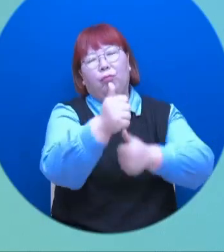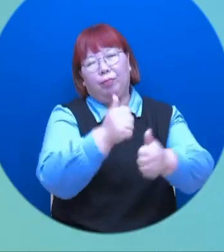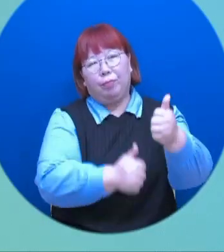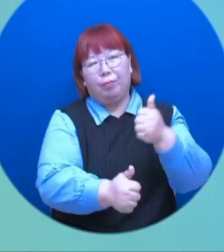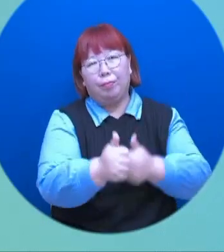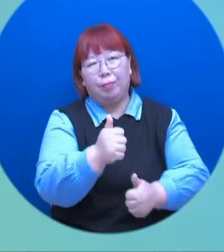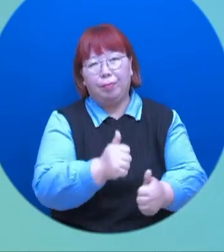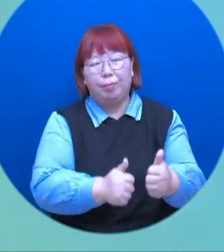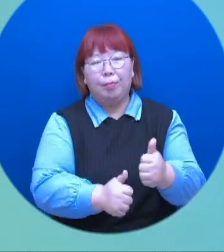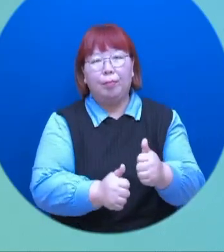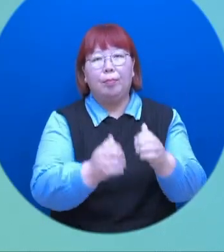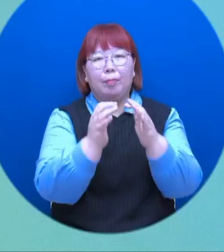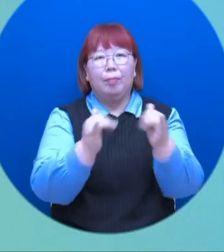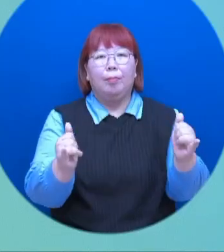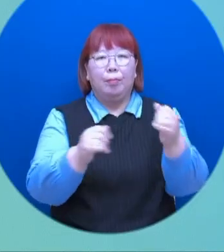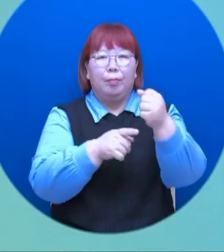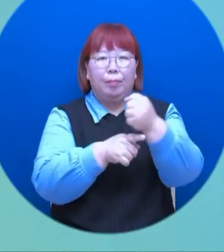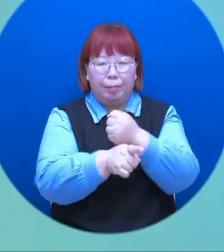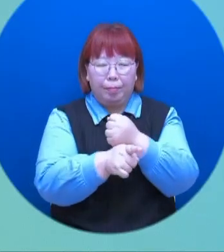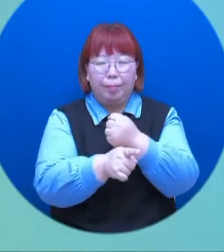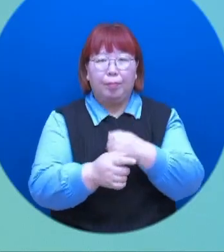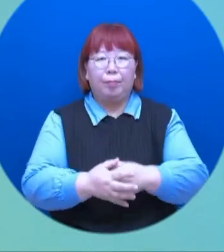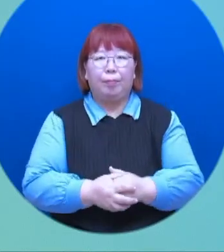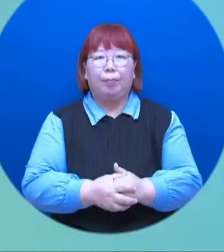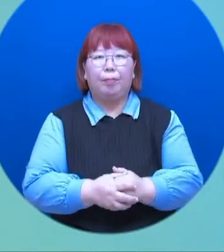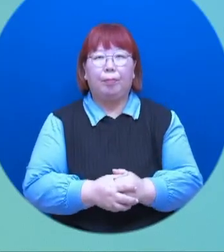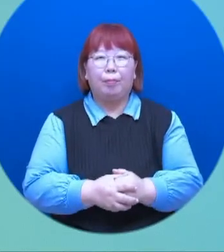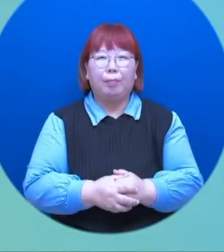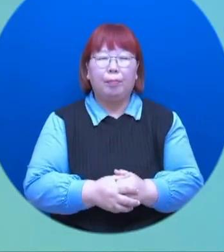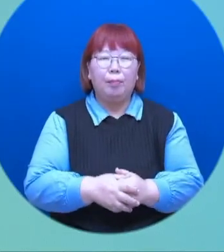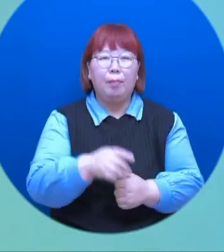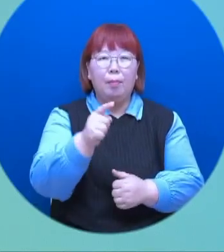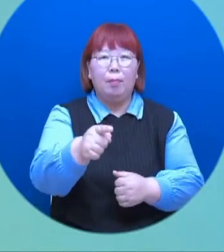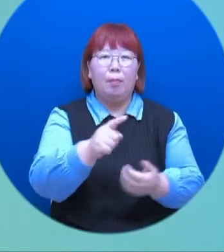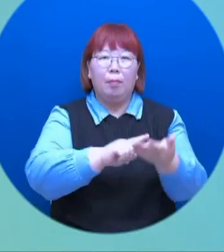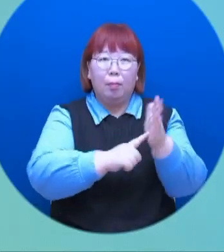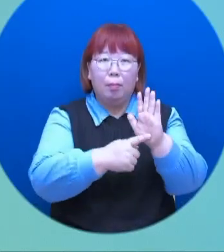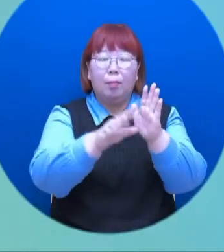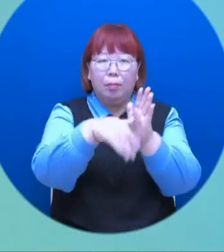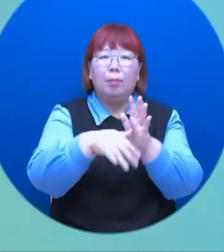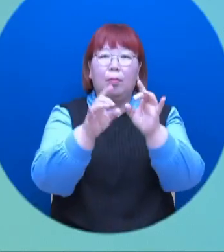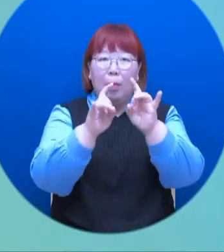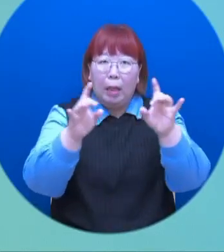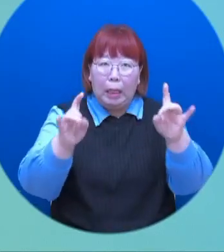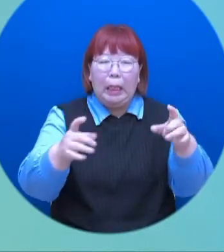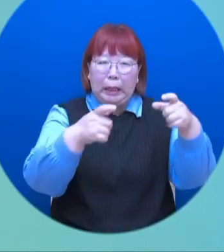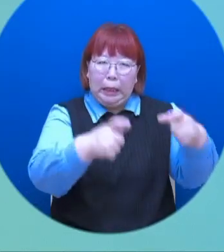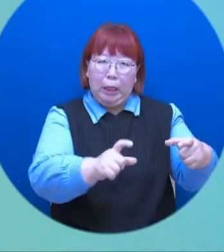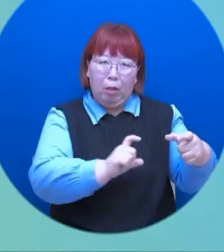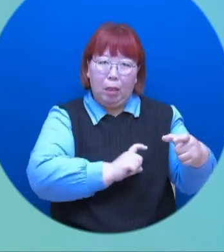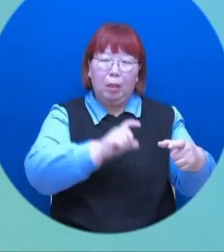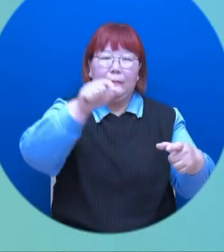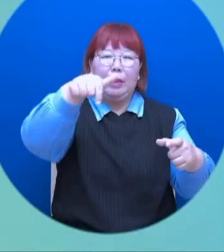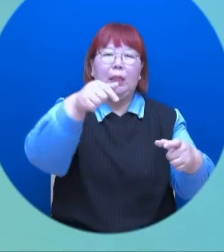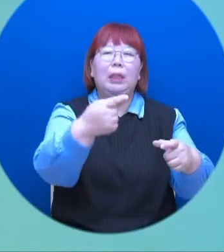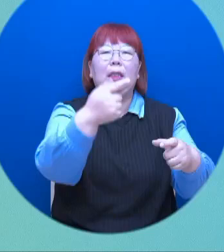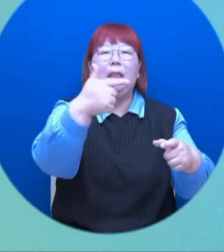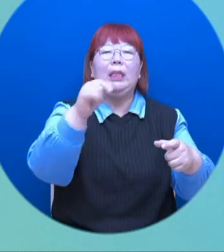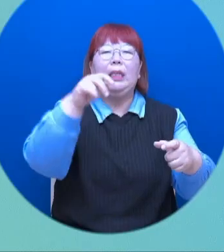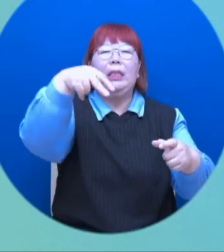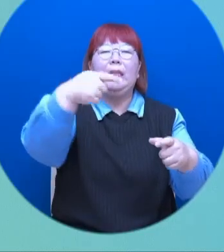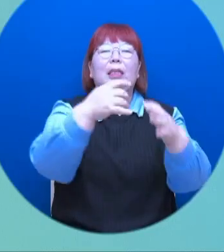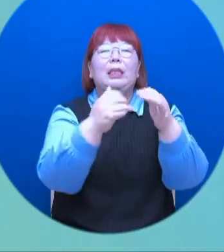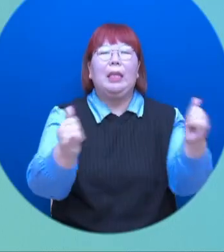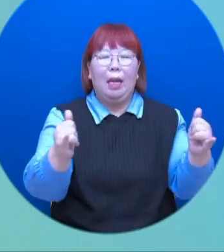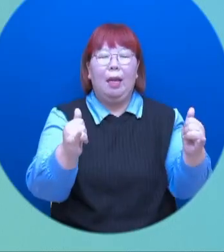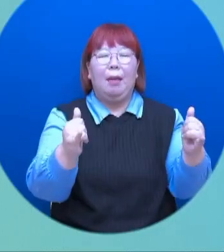후손으로서의 사람을 뜻하기 위하여 그를 꼭 표현할 때마다 그니스 사람 예분네의 아들이라고